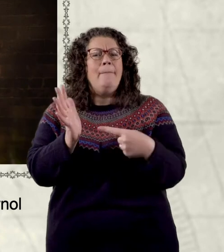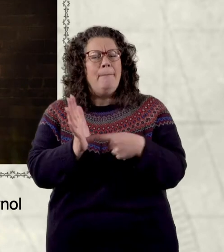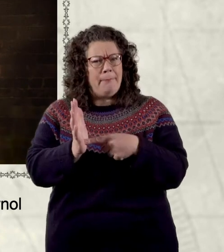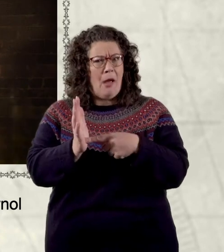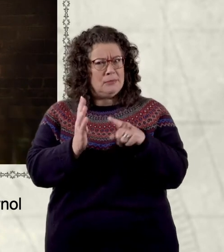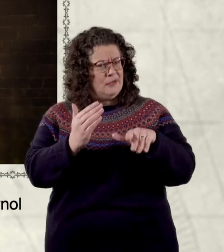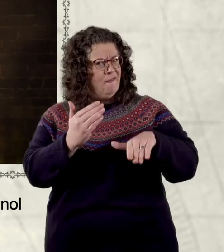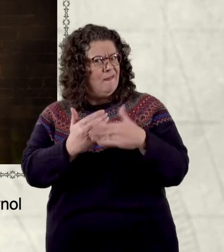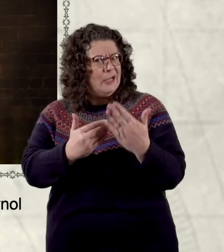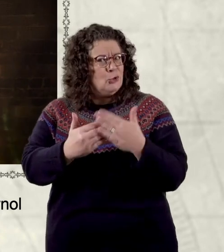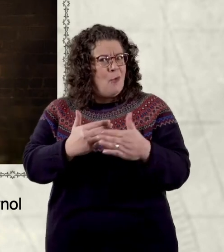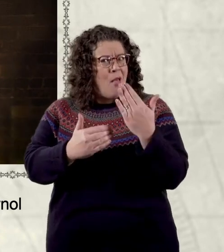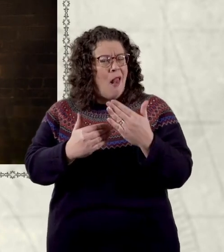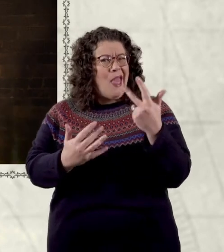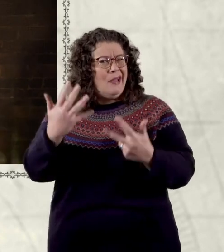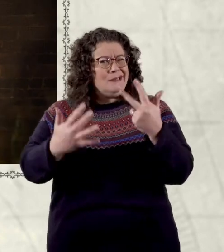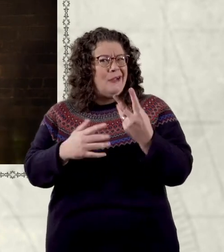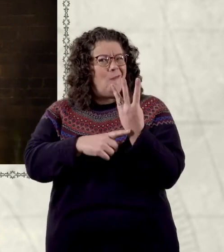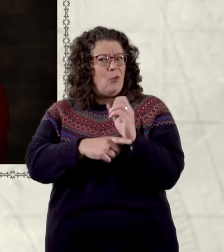rhyw 300 mlynedd yn ddiweddarach.